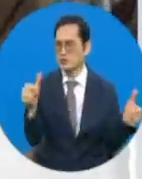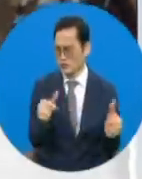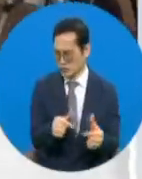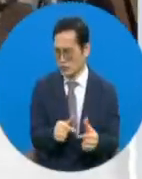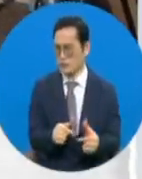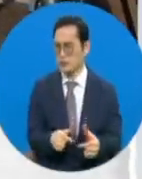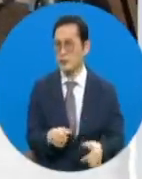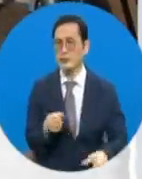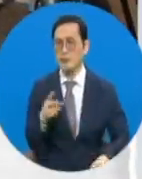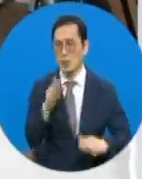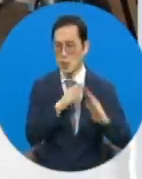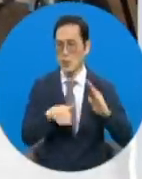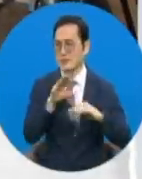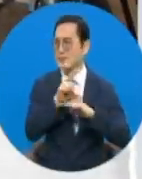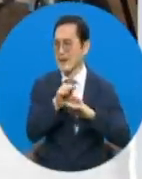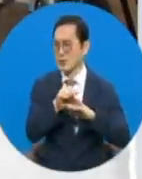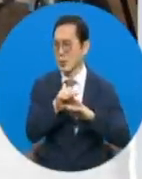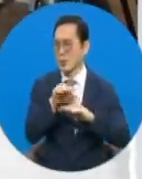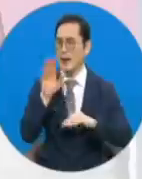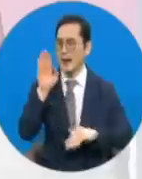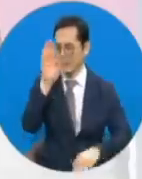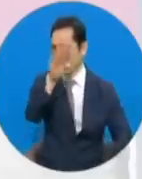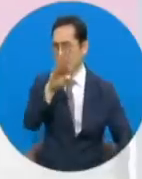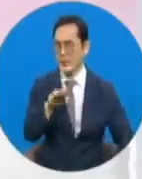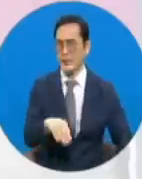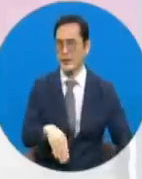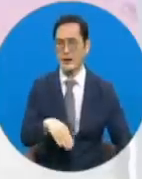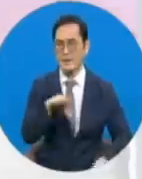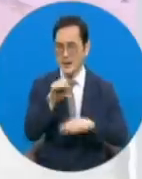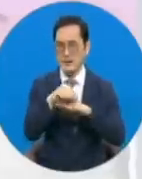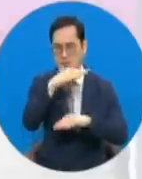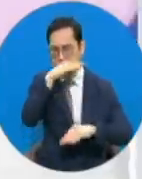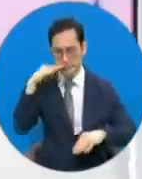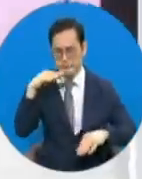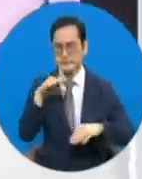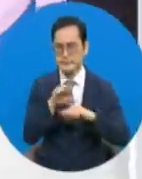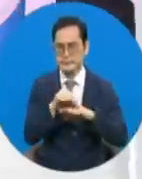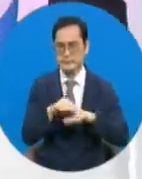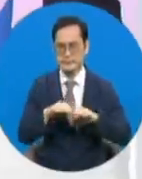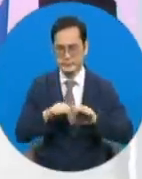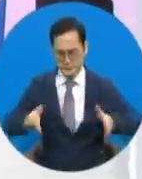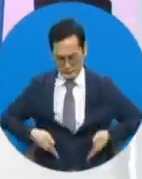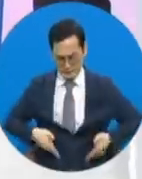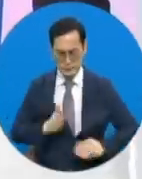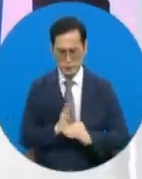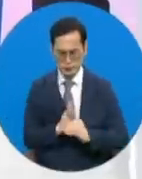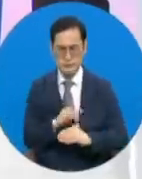공영방송으로서 어떤 사명감으로 향후에 있어서 방송의 공정성을 정말